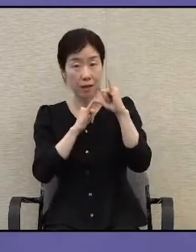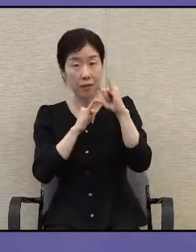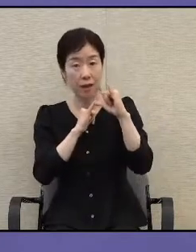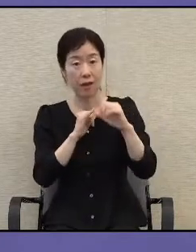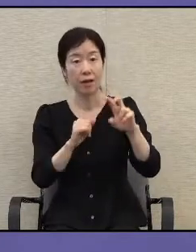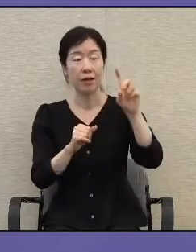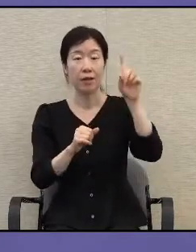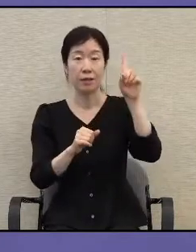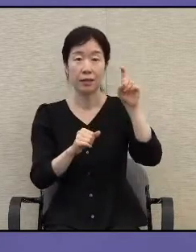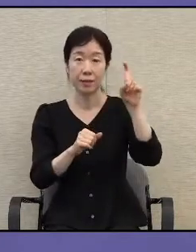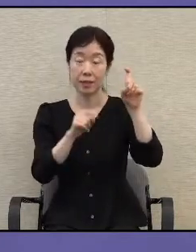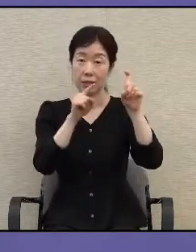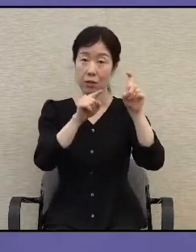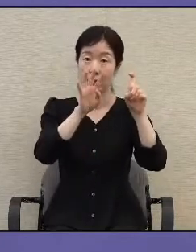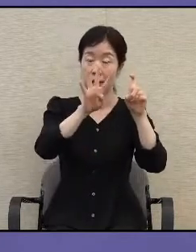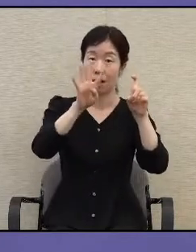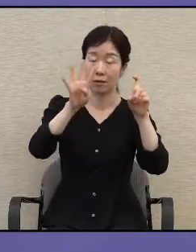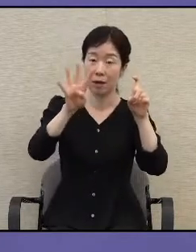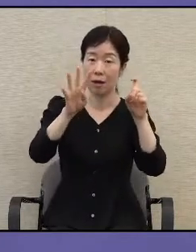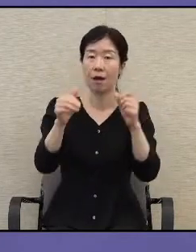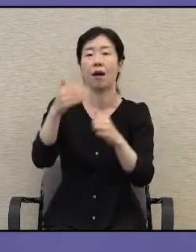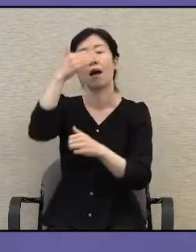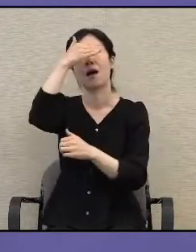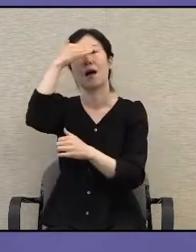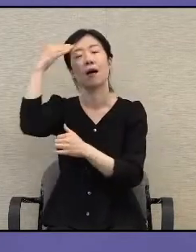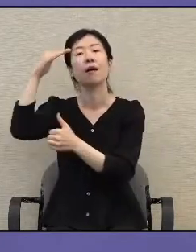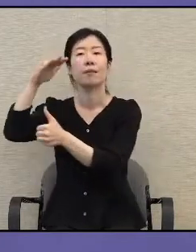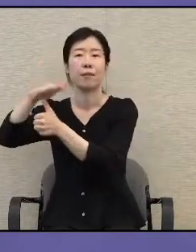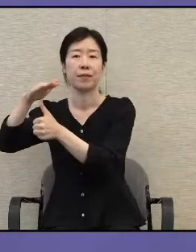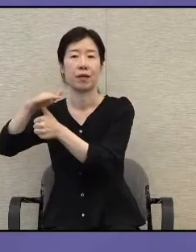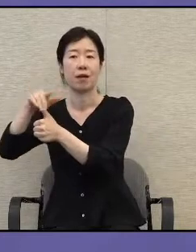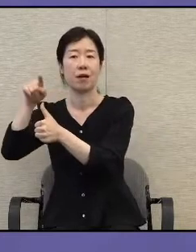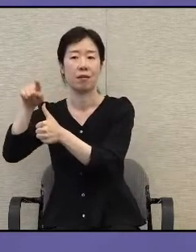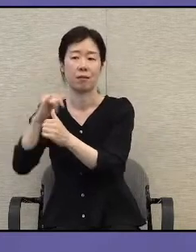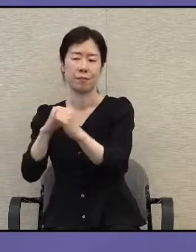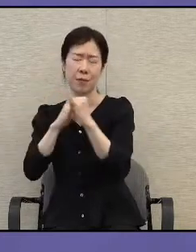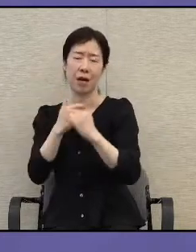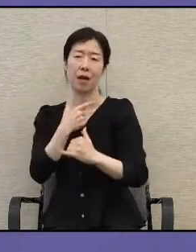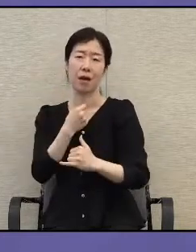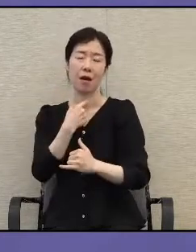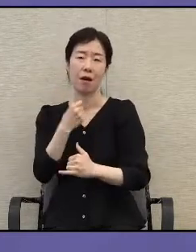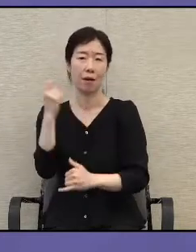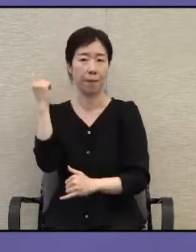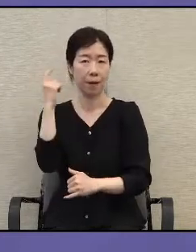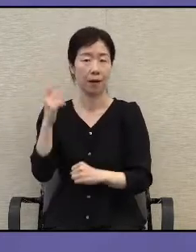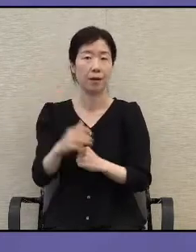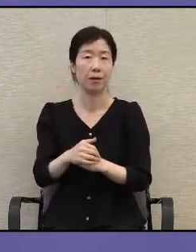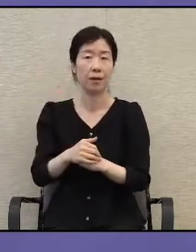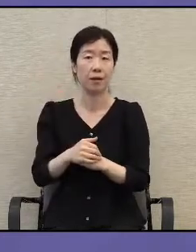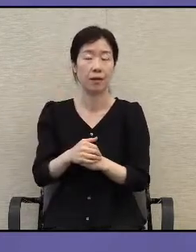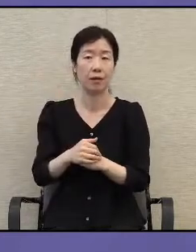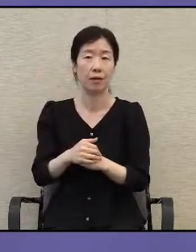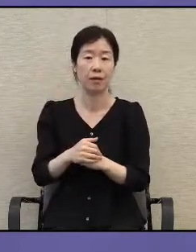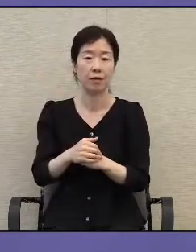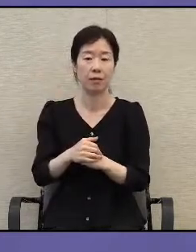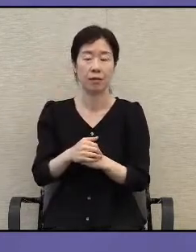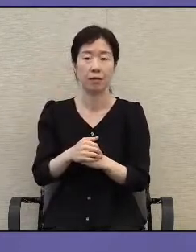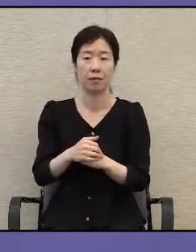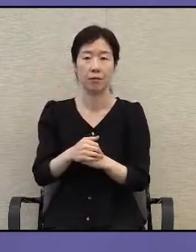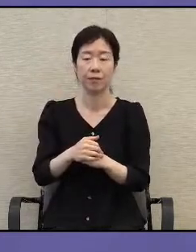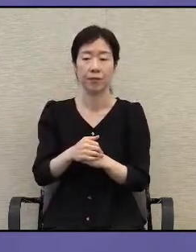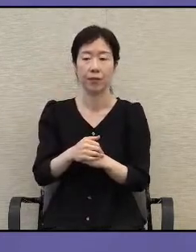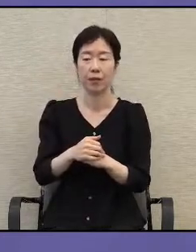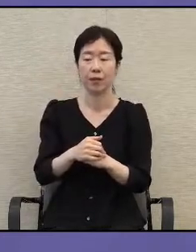11.44%였습니다. 남자 청소년이. 그리고 평균은 10.17%고요. 이 자살 생각 같은 경우는 다른 정신건강